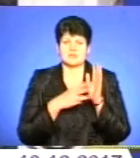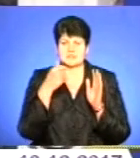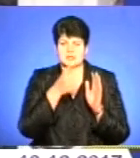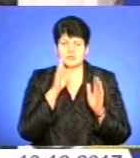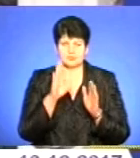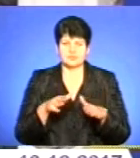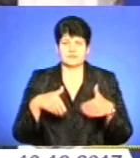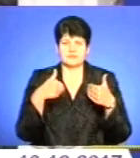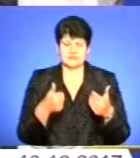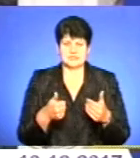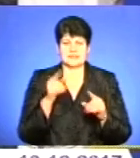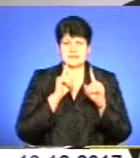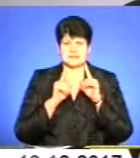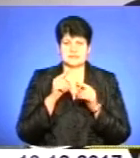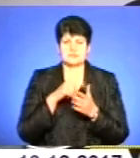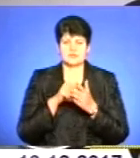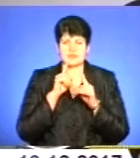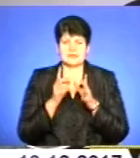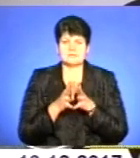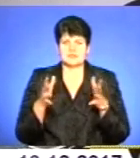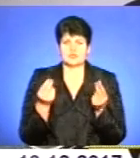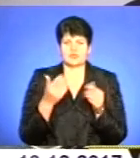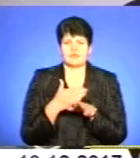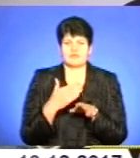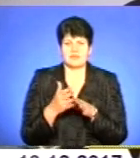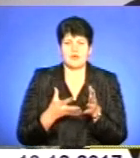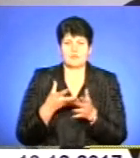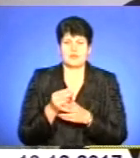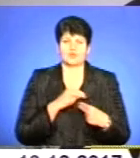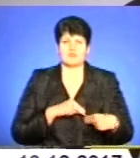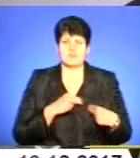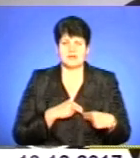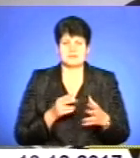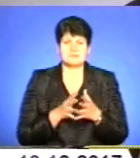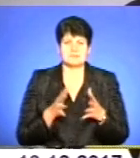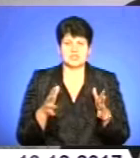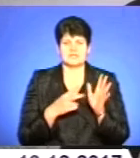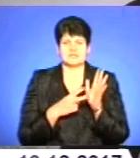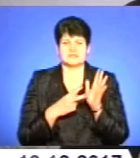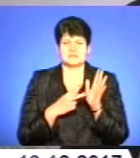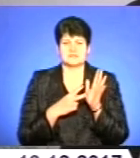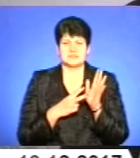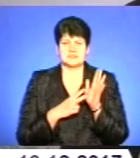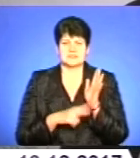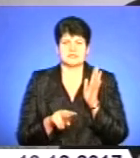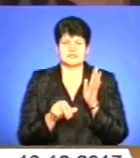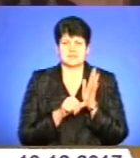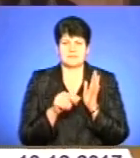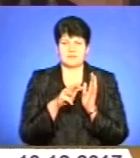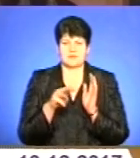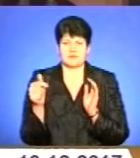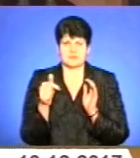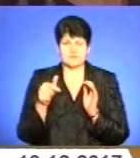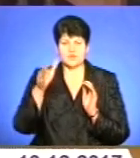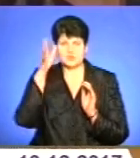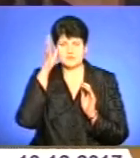на розгляд сесії міської ради. Найбільше коштів виділять на оплату праці – більше 766 мільйонів гривень, освіту